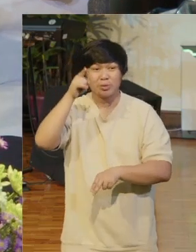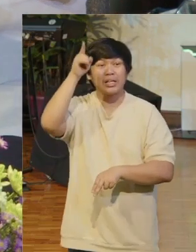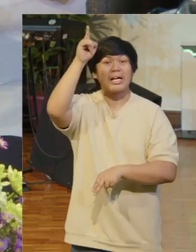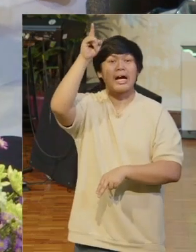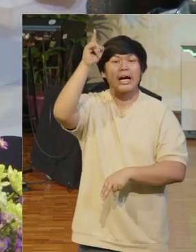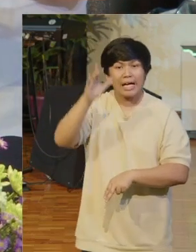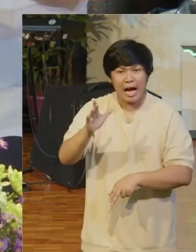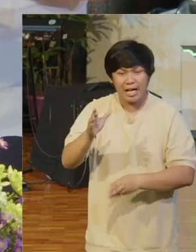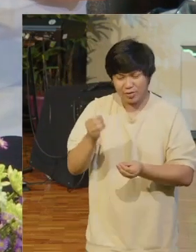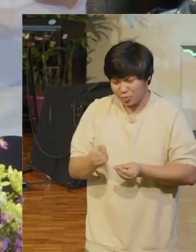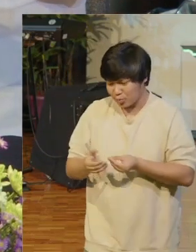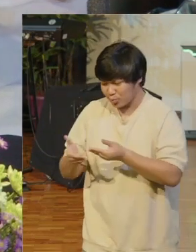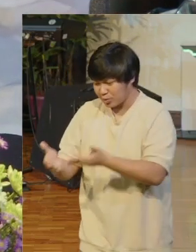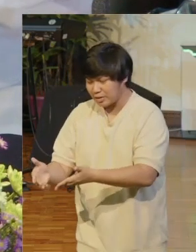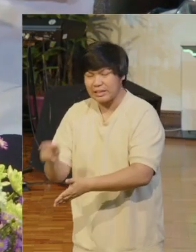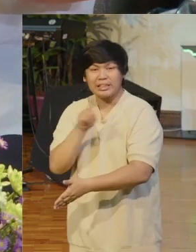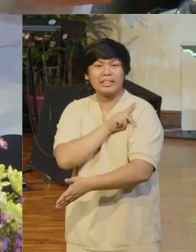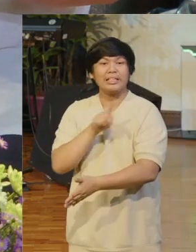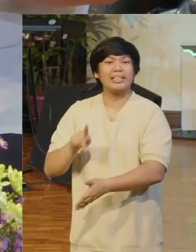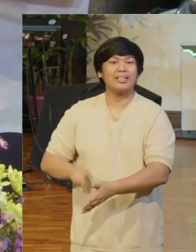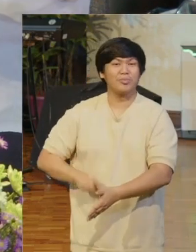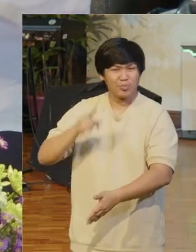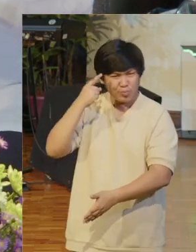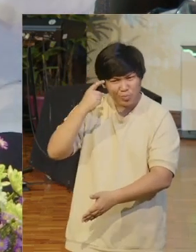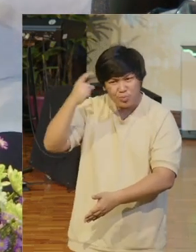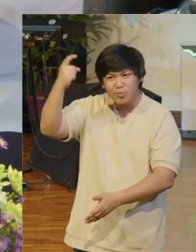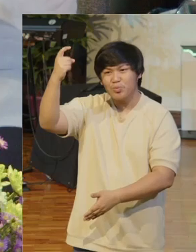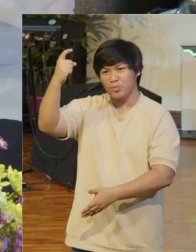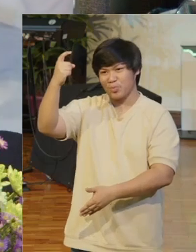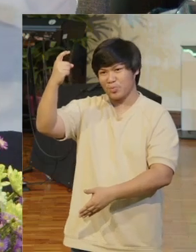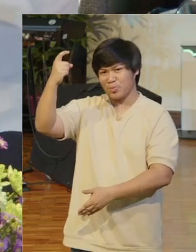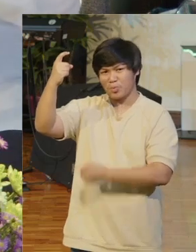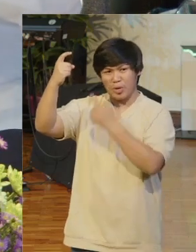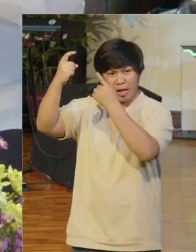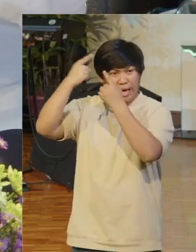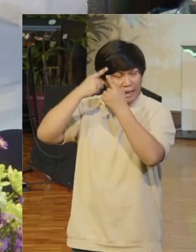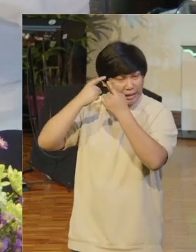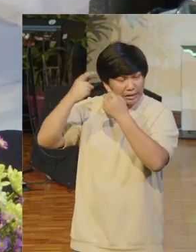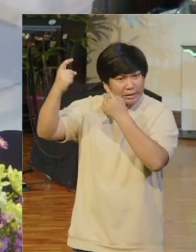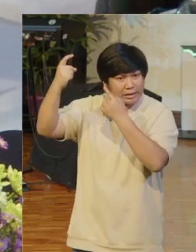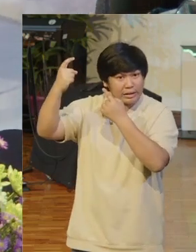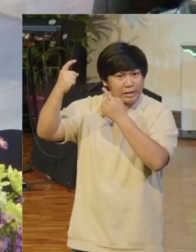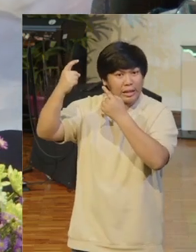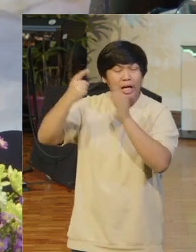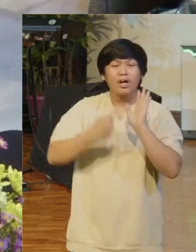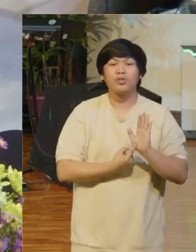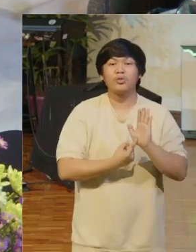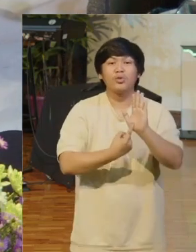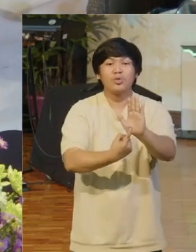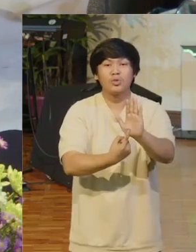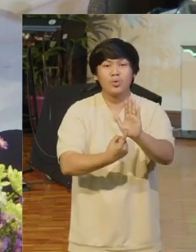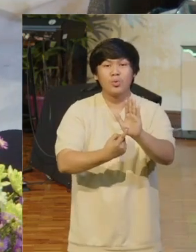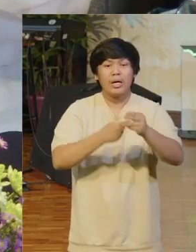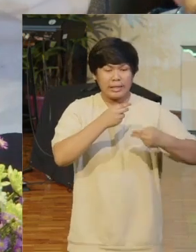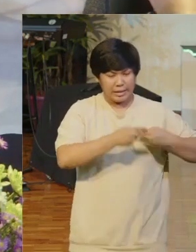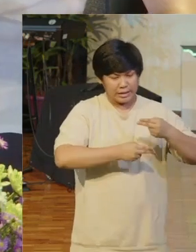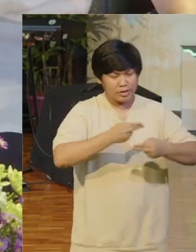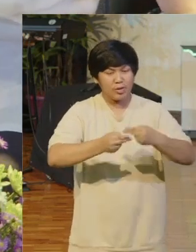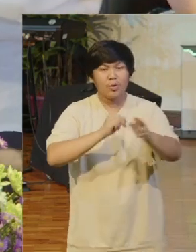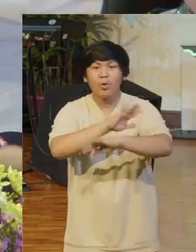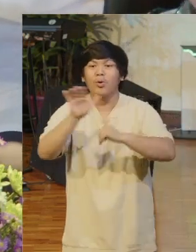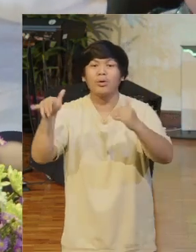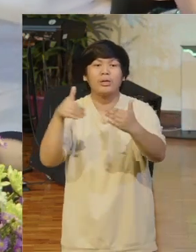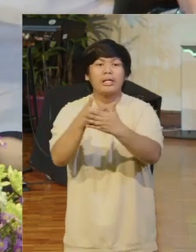kay Nebuchadnezzar. Yung panaginip na yon na tungkol sa buong kasaysayan ng buong sanlibutan. Kung anong